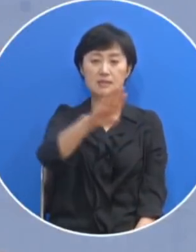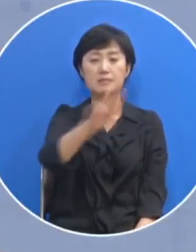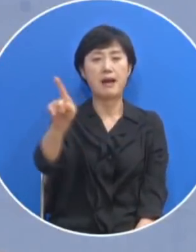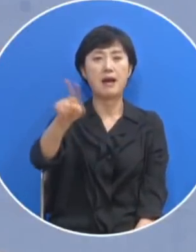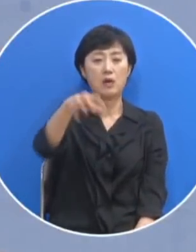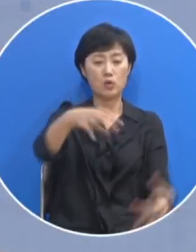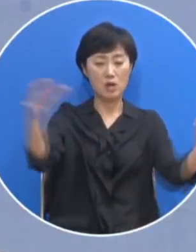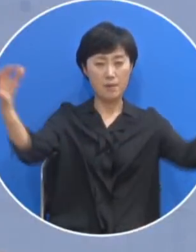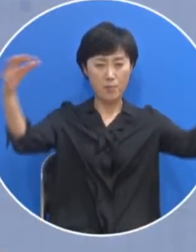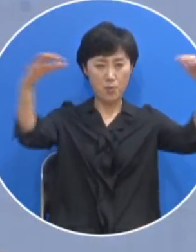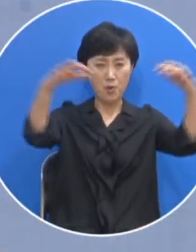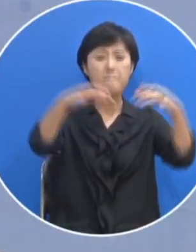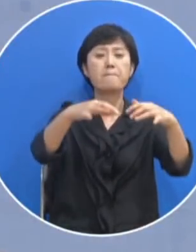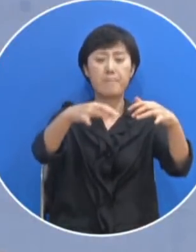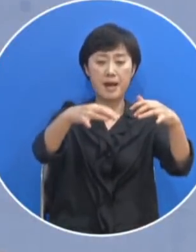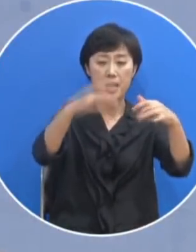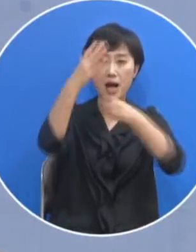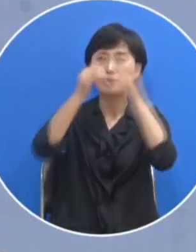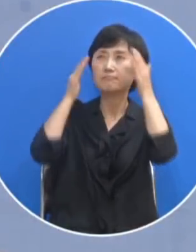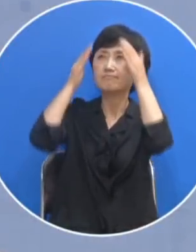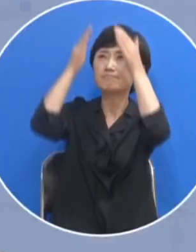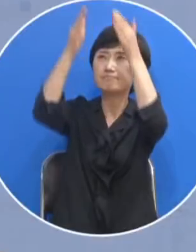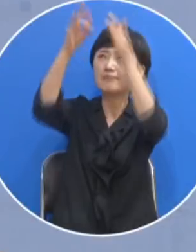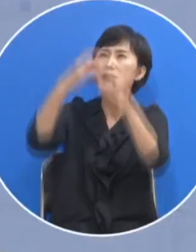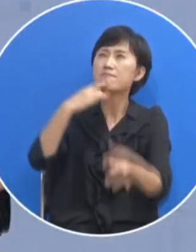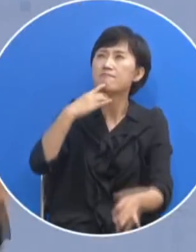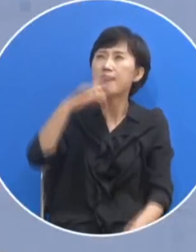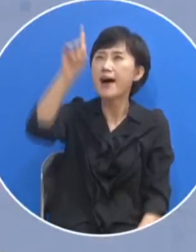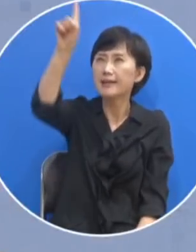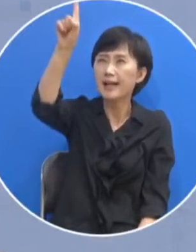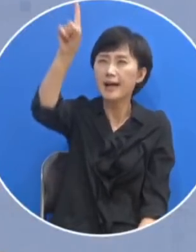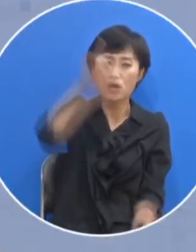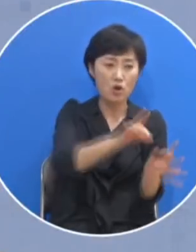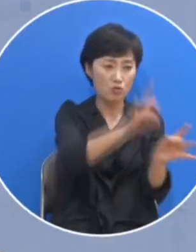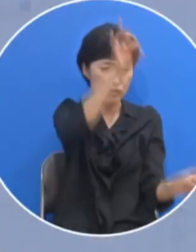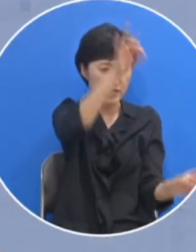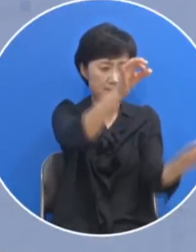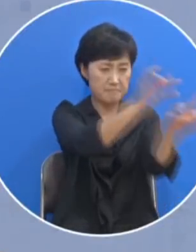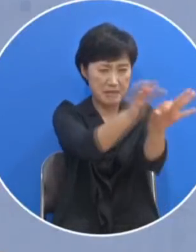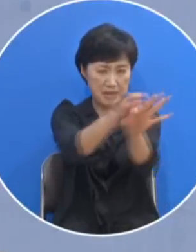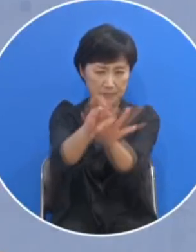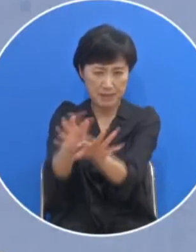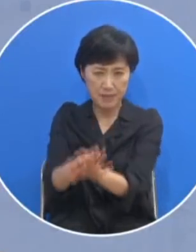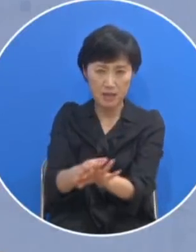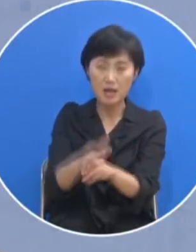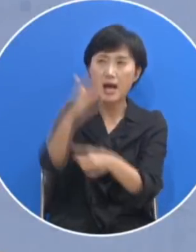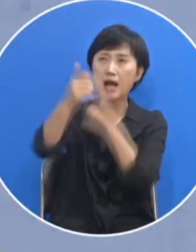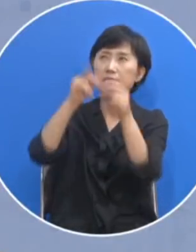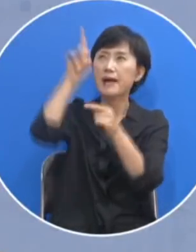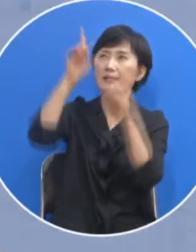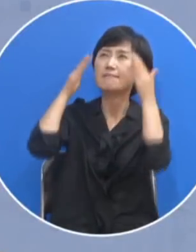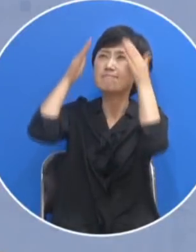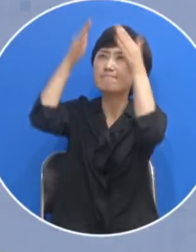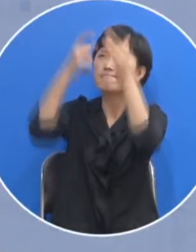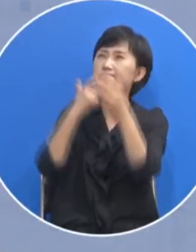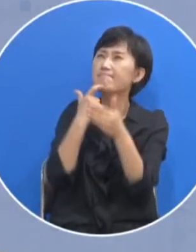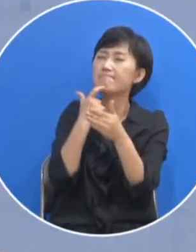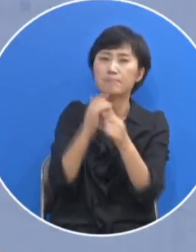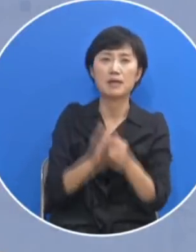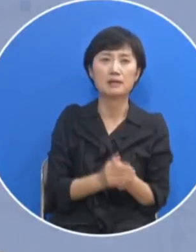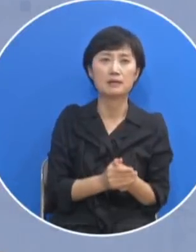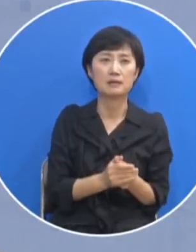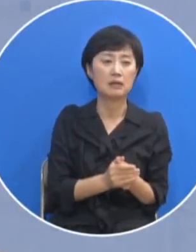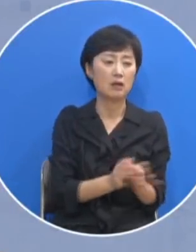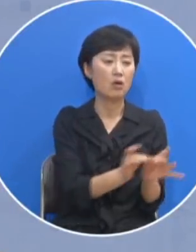도록 그럼 한다 지금도 모든 우상을 제 엑 스 컬 어 아이로 어떻게 그래 그 물로 쓰신 우승 이것이